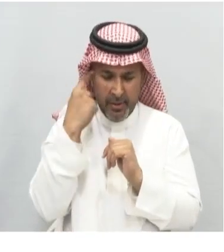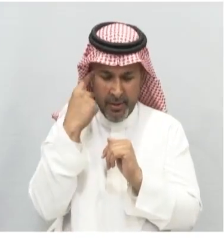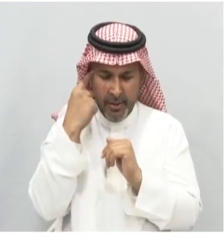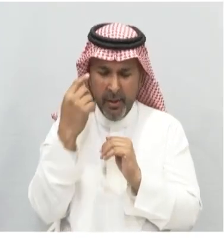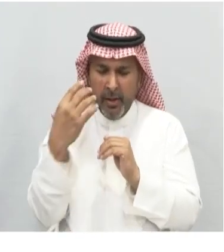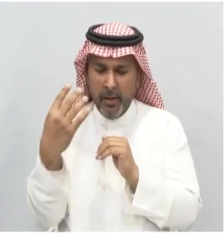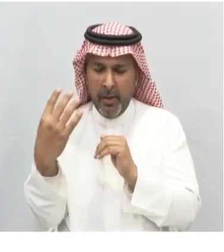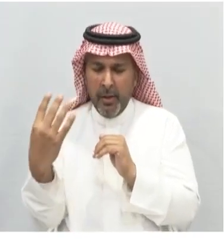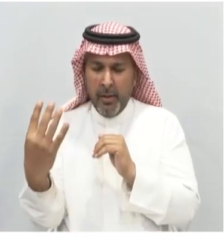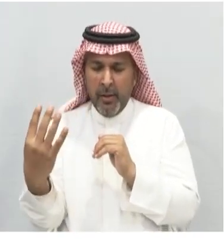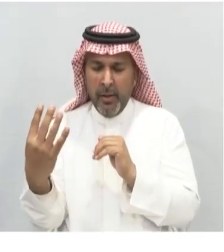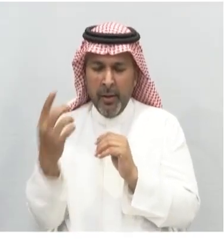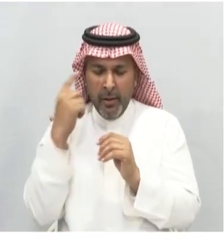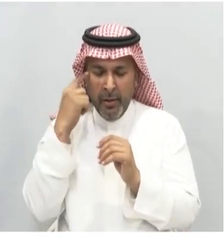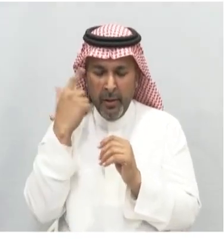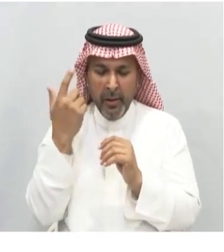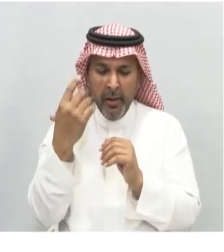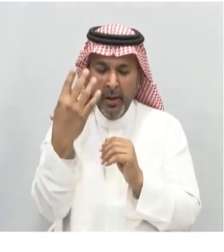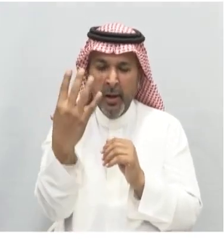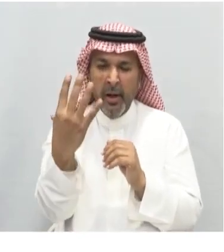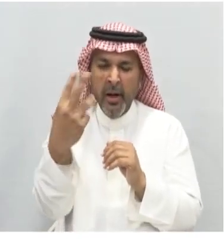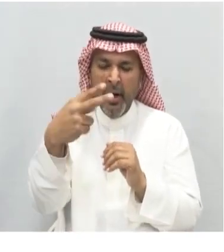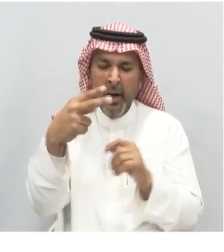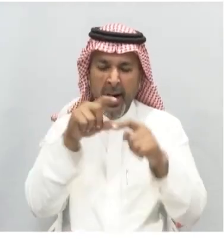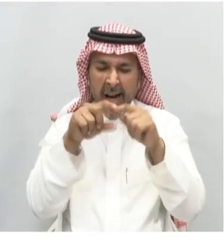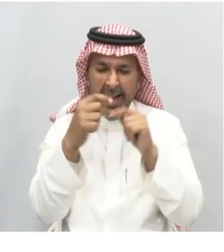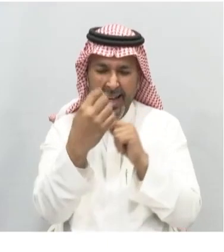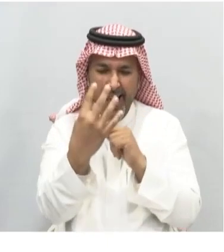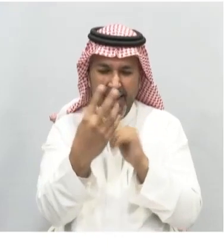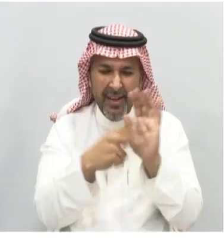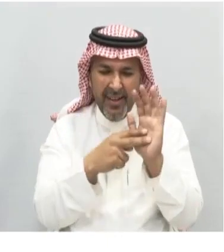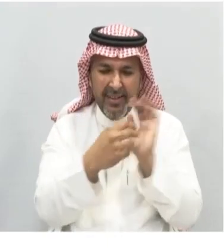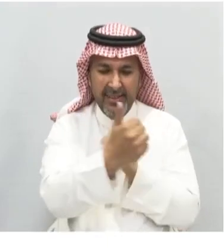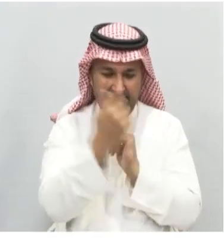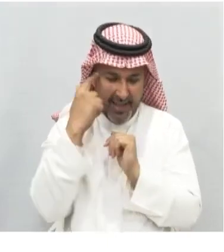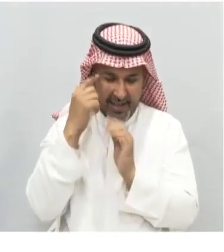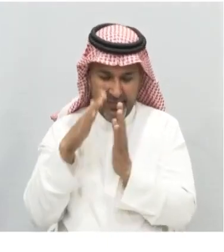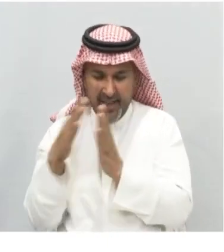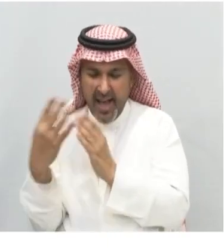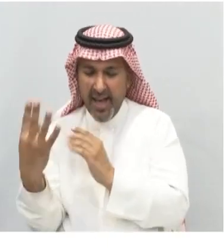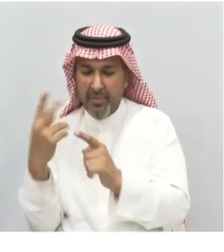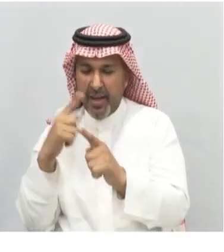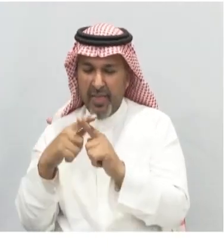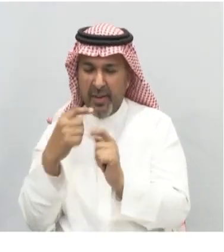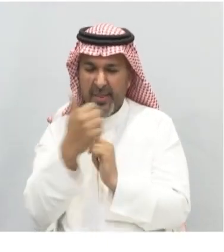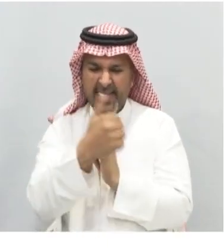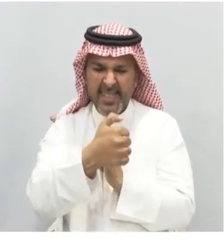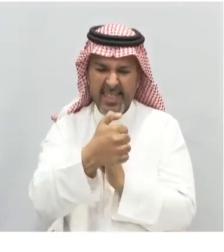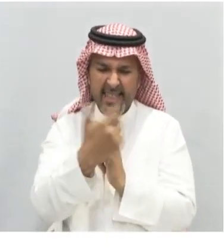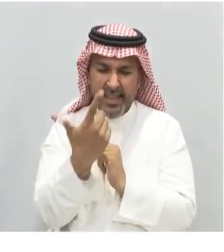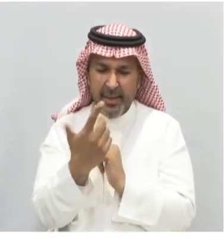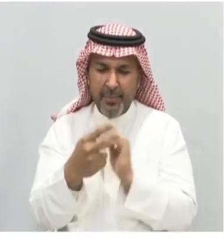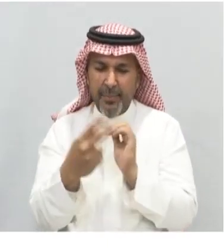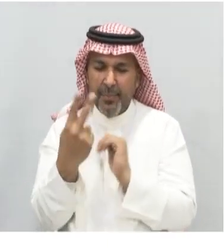24 تق 4 تساوي 6 كذلك 4 ض 60 تسا 240 لماذا